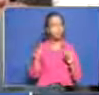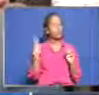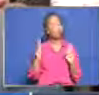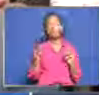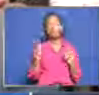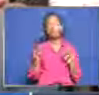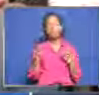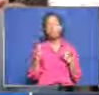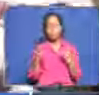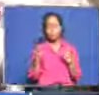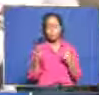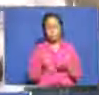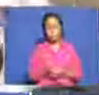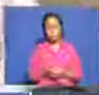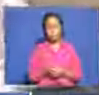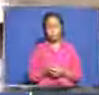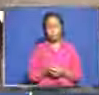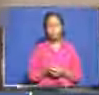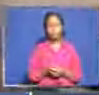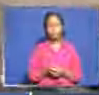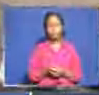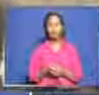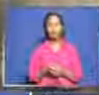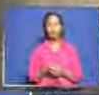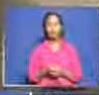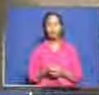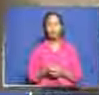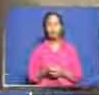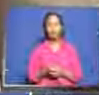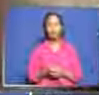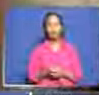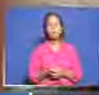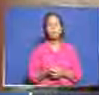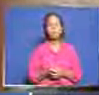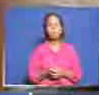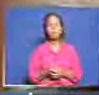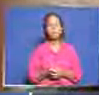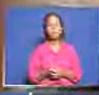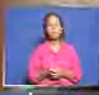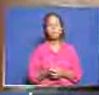kupeleka kula yake katika kituo. Ben Chumba, reporting for Channel One News.